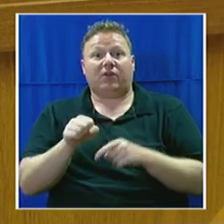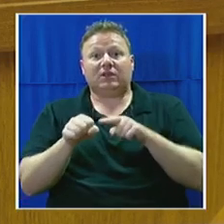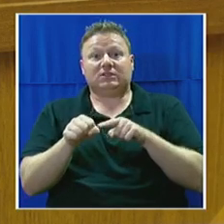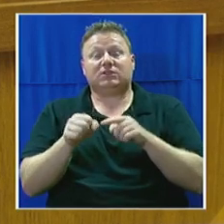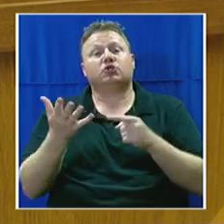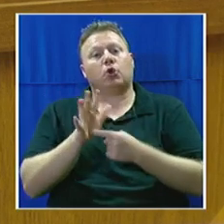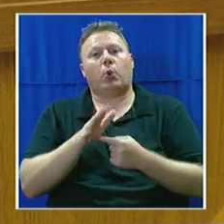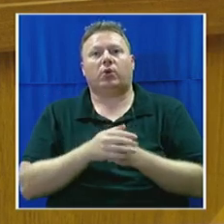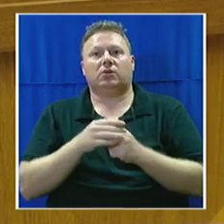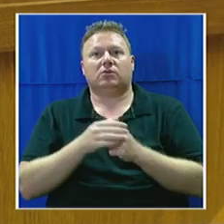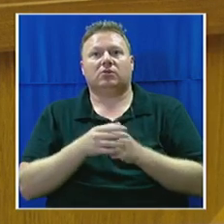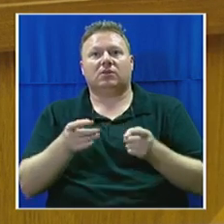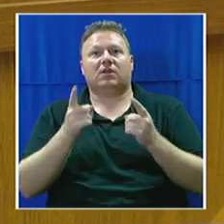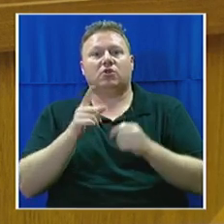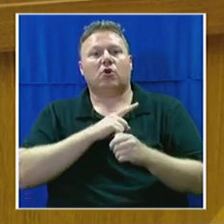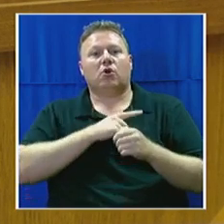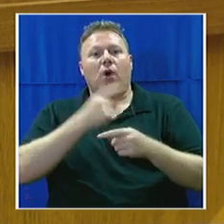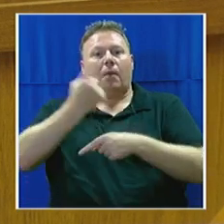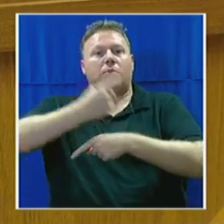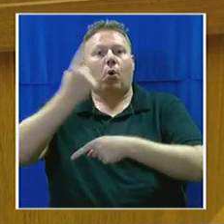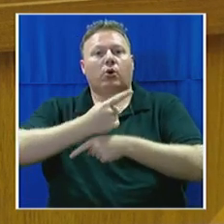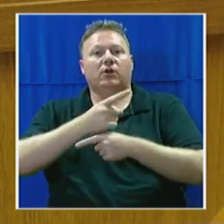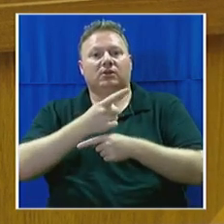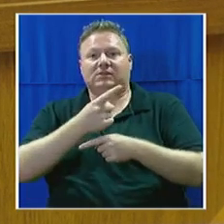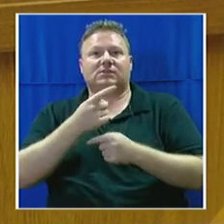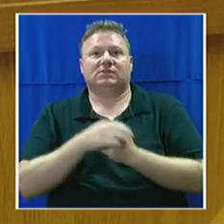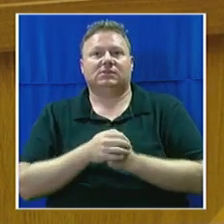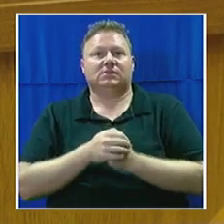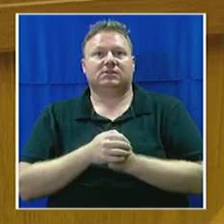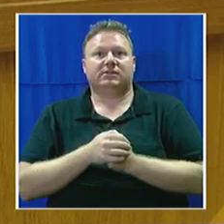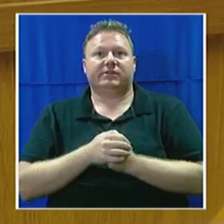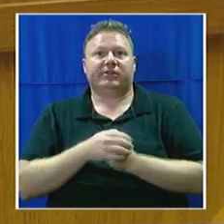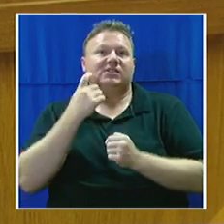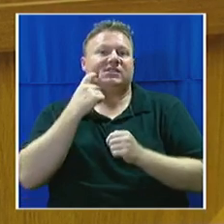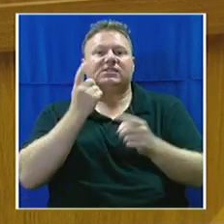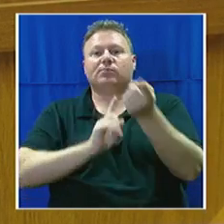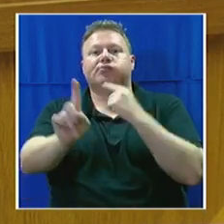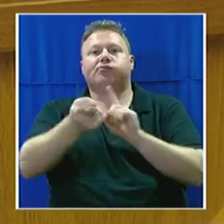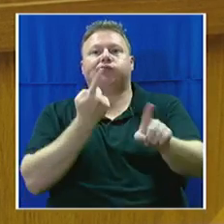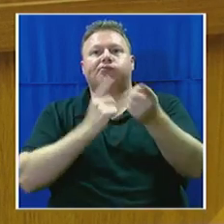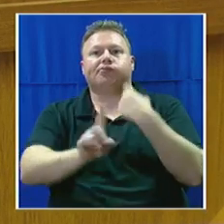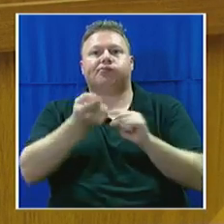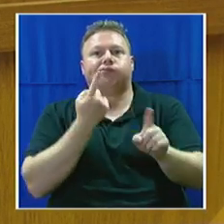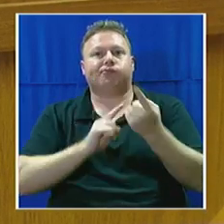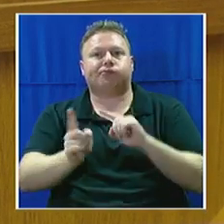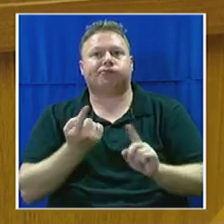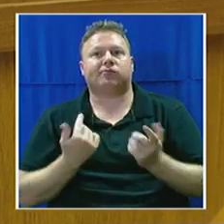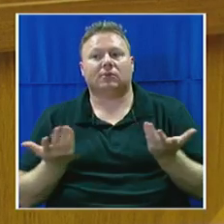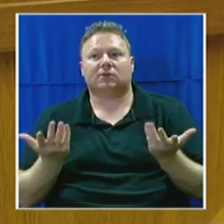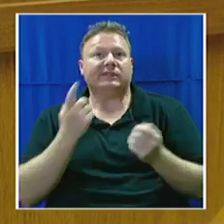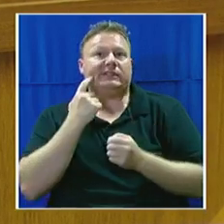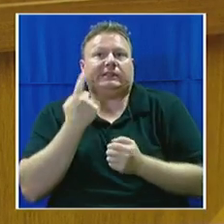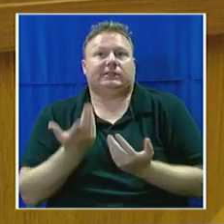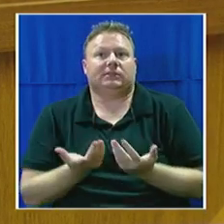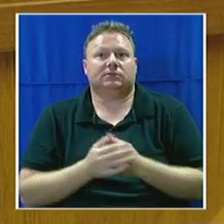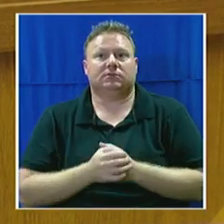tussen buurlande oop lê en daar nie voldoende beheer oor die daaglikse toestroming van mense oor ons grense is nie. Ons sal baie vinnig die